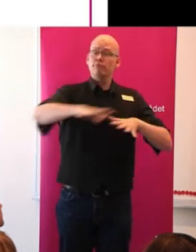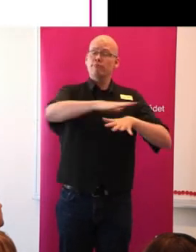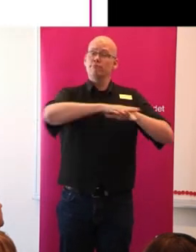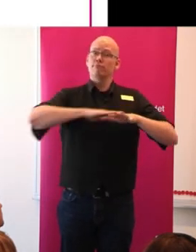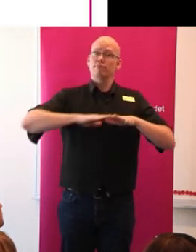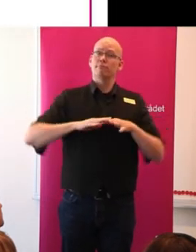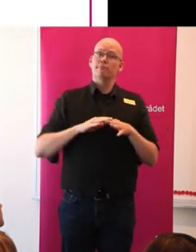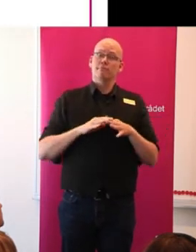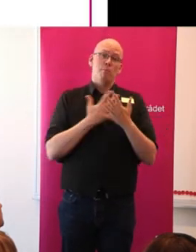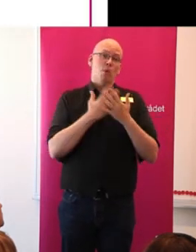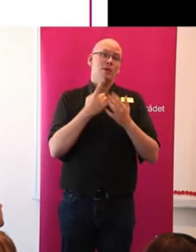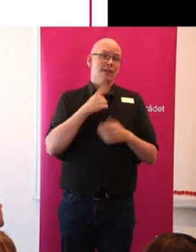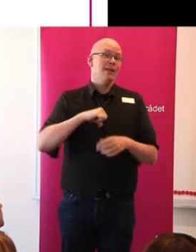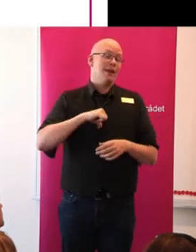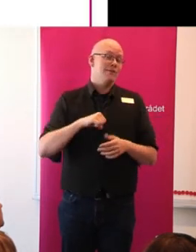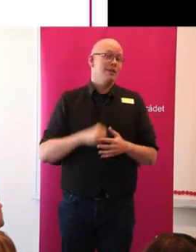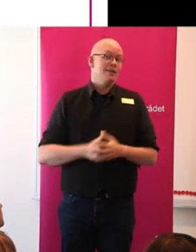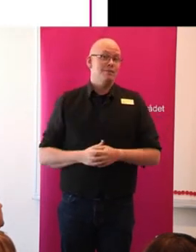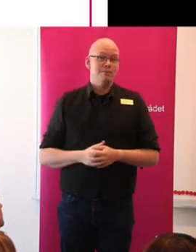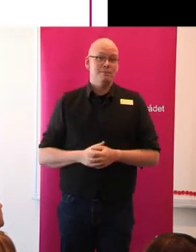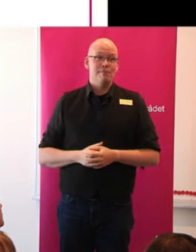gånger.